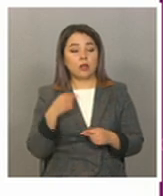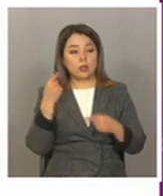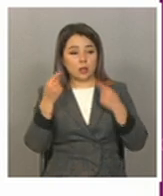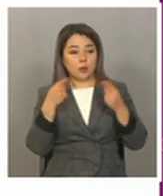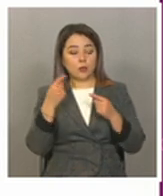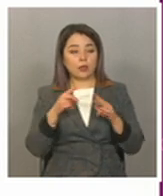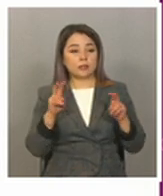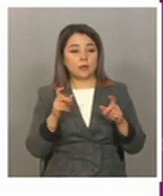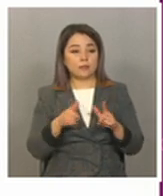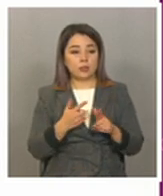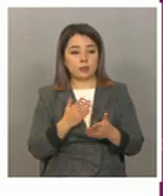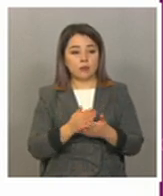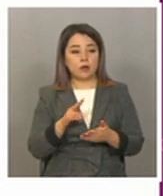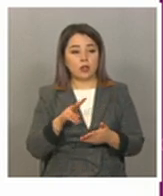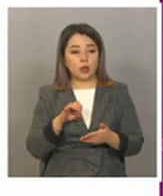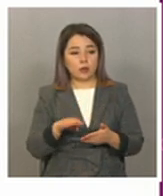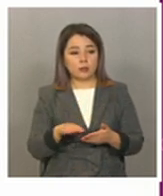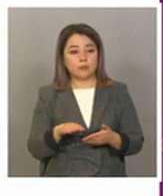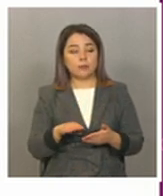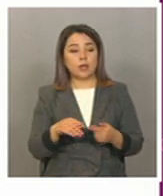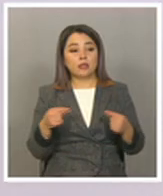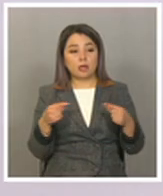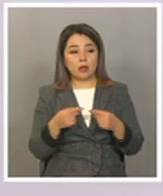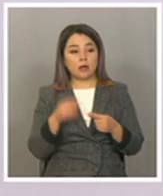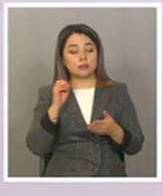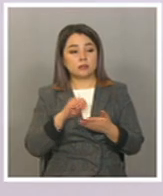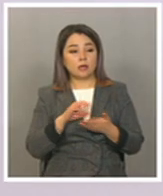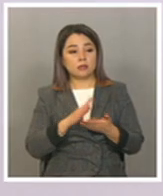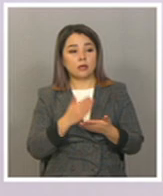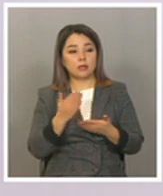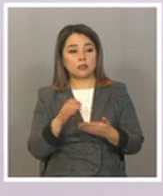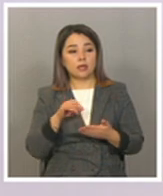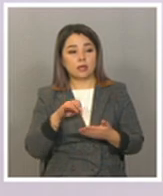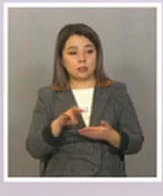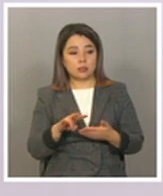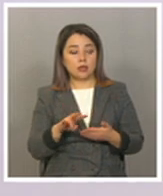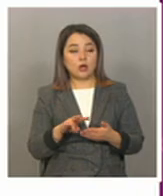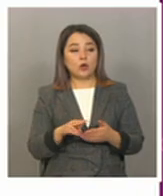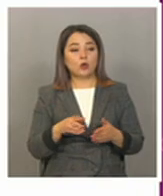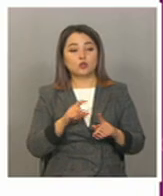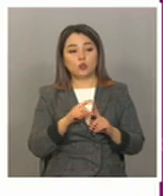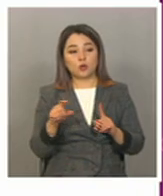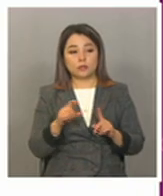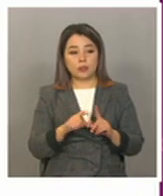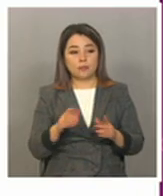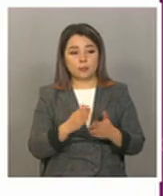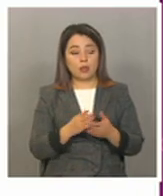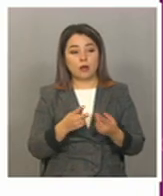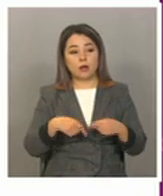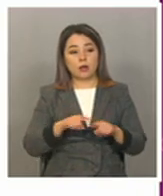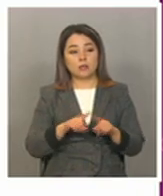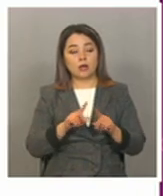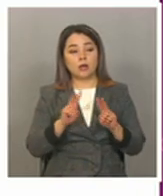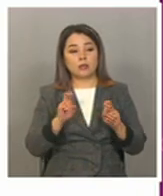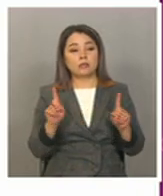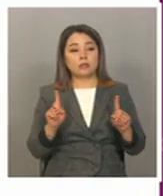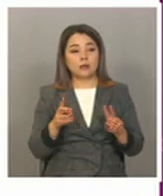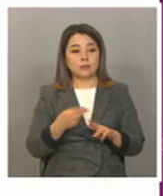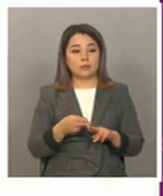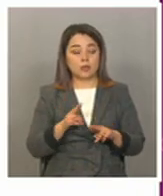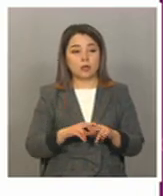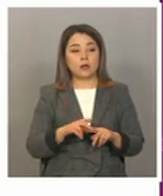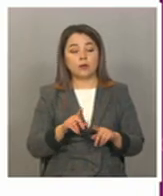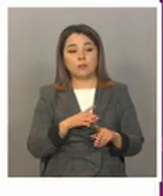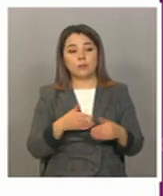тип. Float – нақты сан. String – жолдар. Айнымалы деген не?